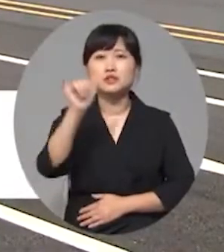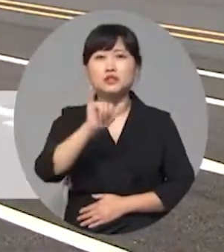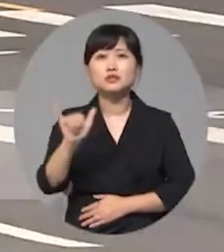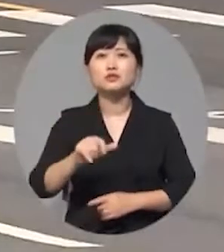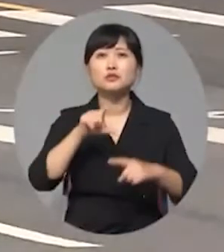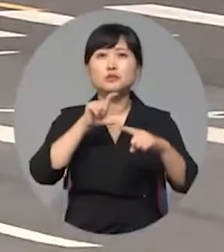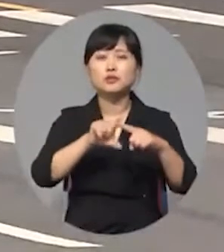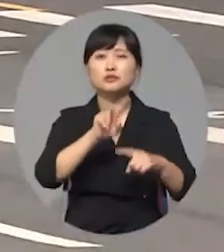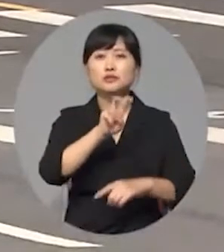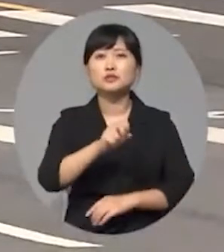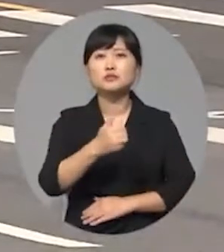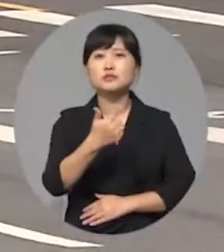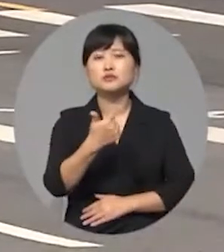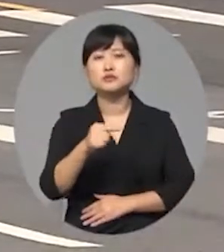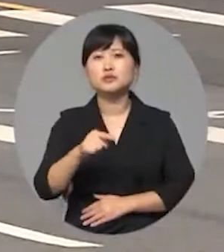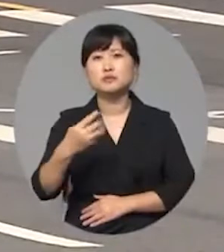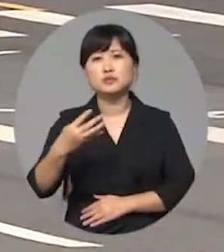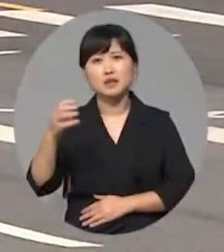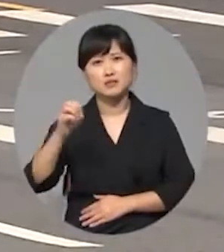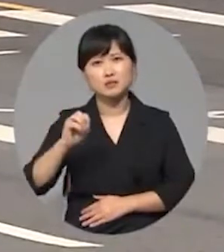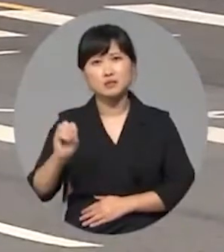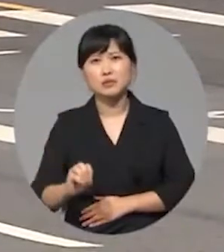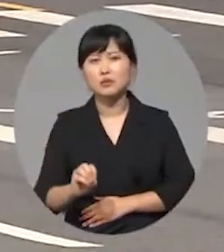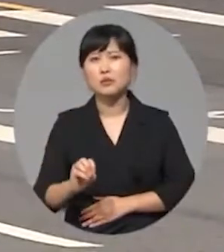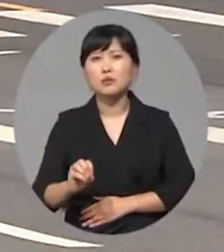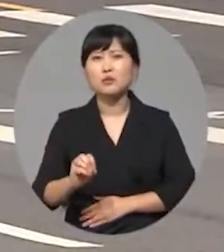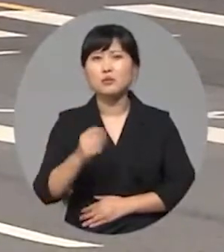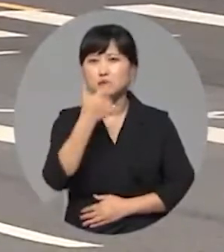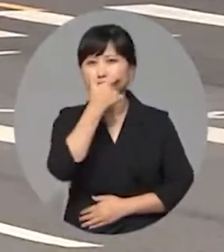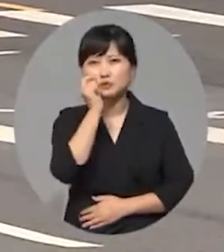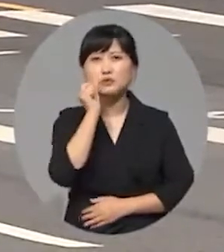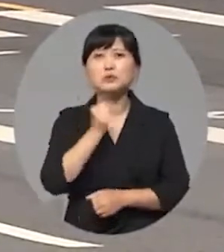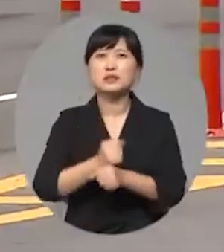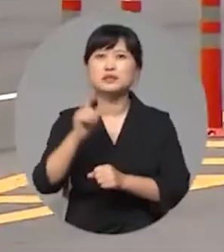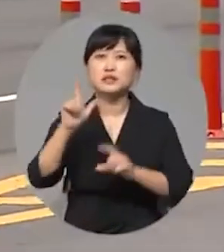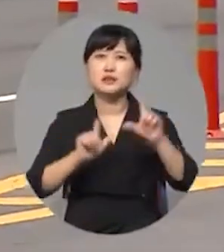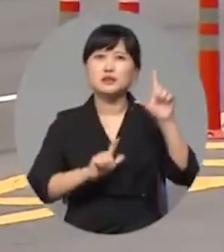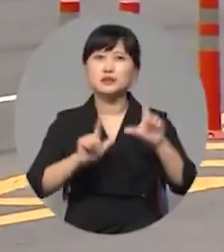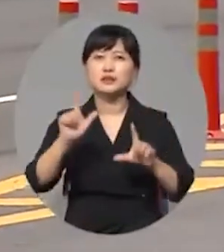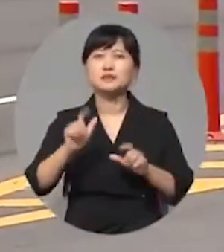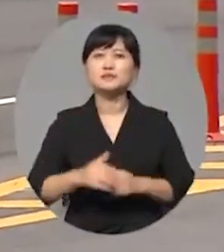전국평균 설치율 26.4%에 미치지 못하는 것으로 나타났습니다.